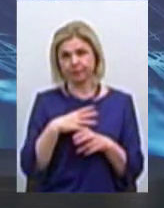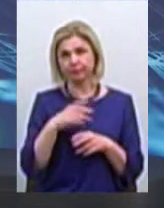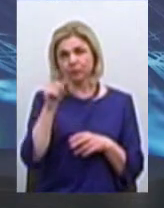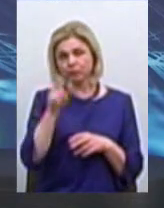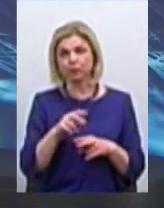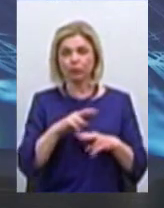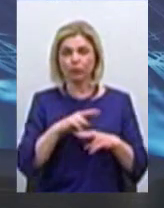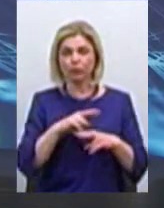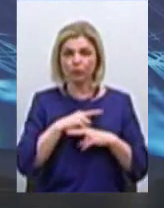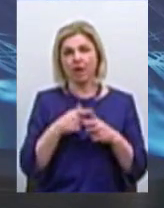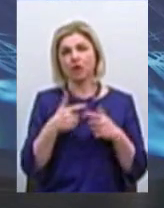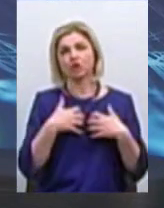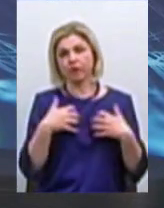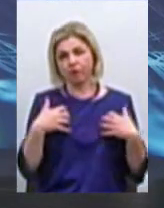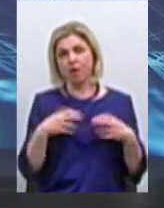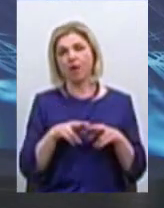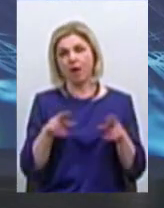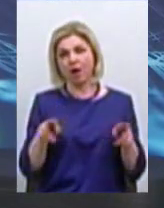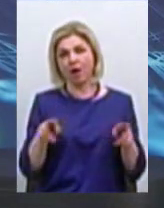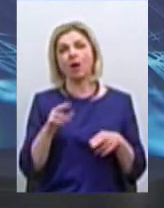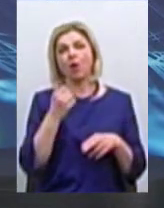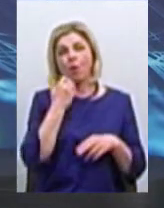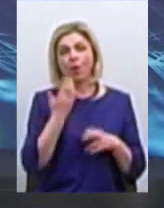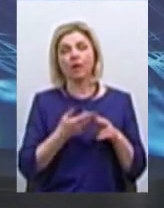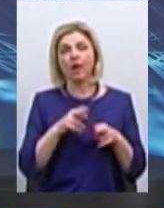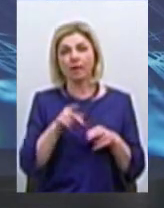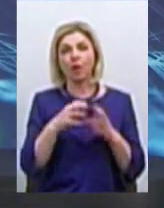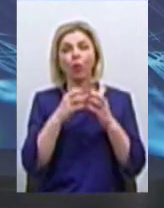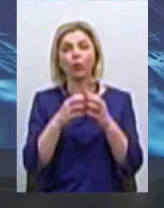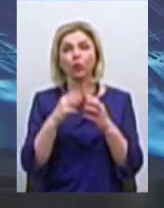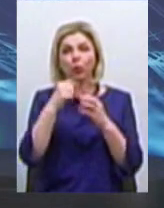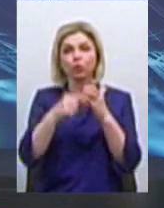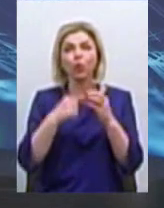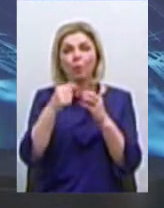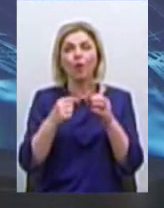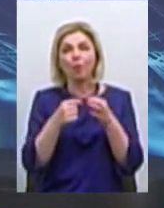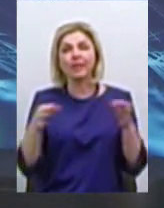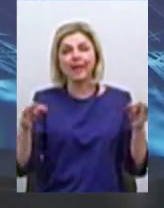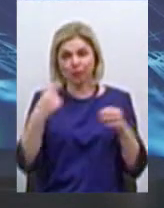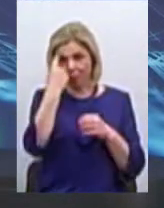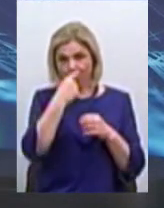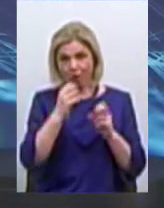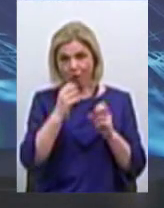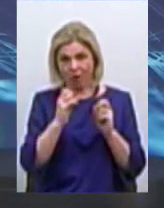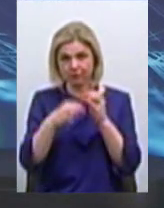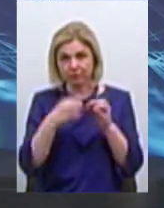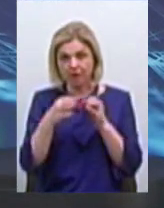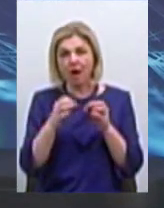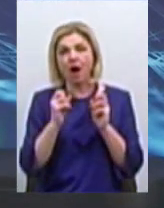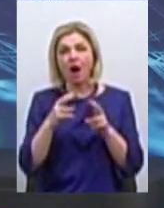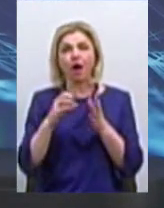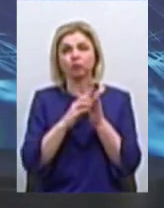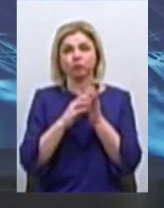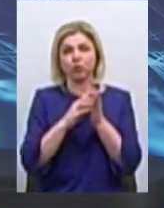людина вмерти, чи тваринка точно так же, коли цей клубочок ниточок, він може як тромб